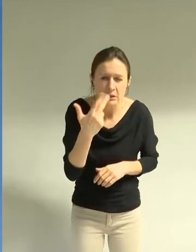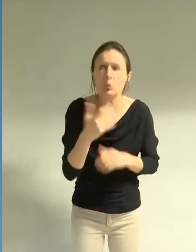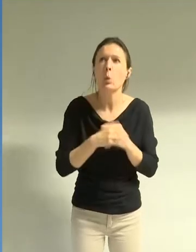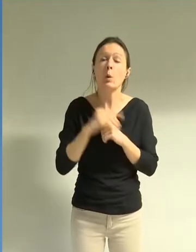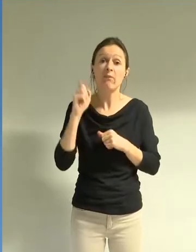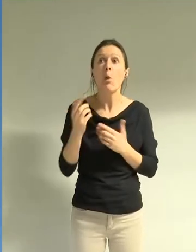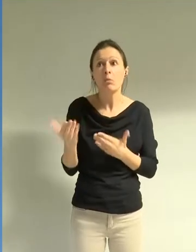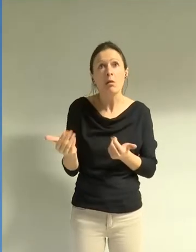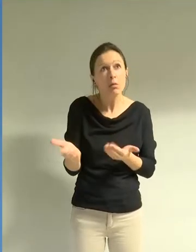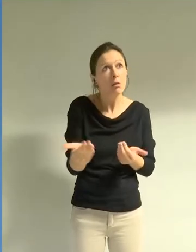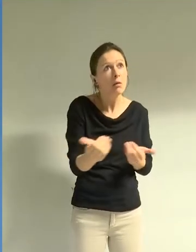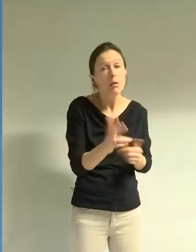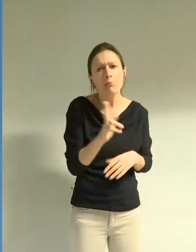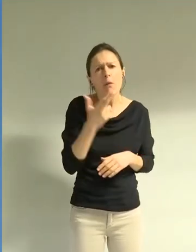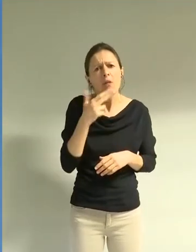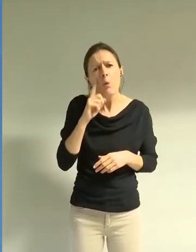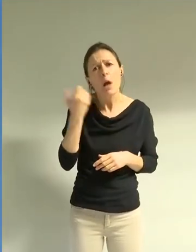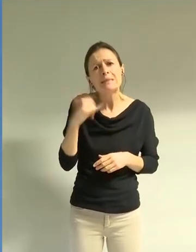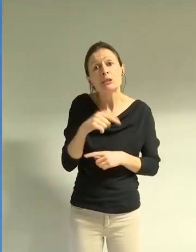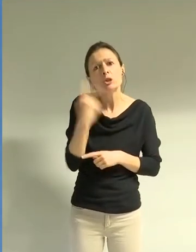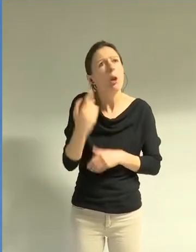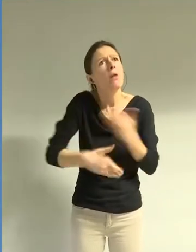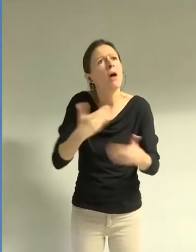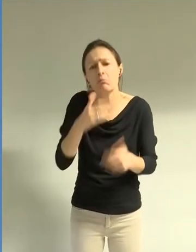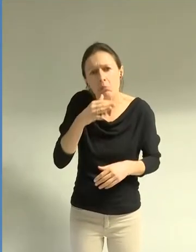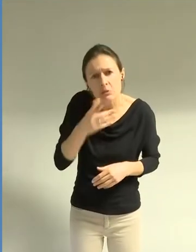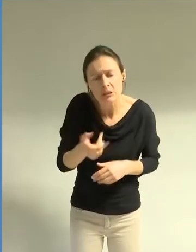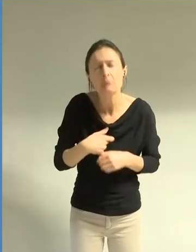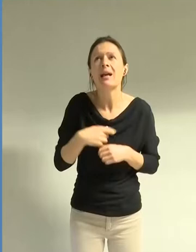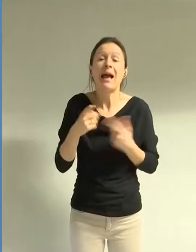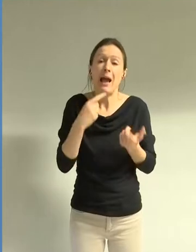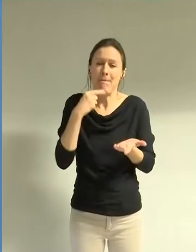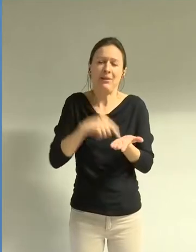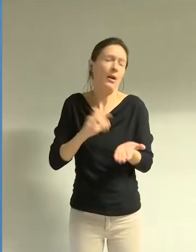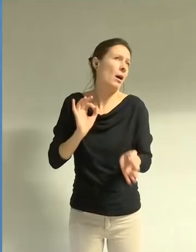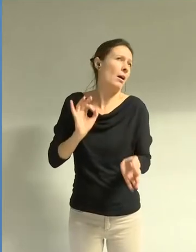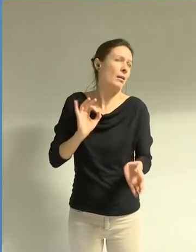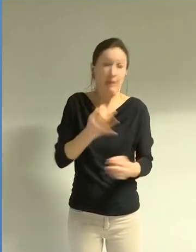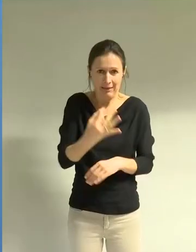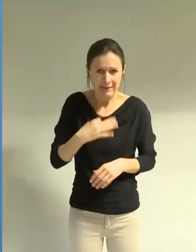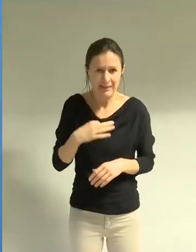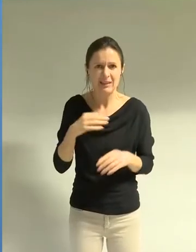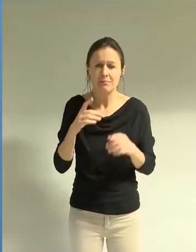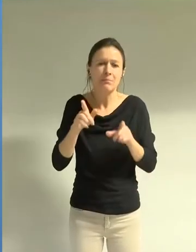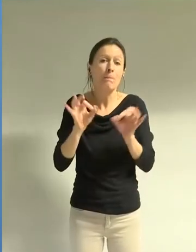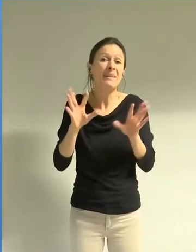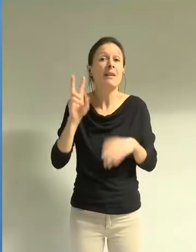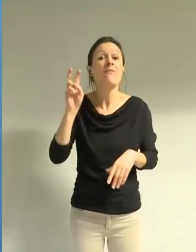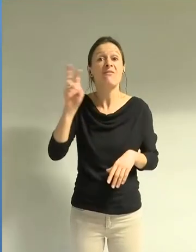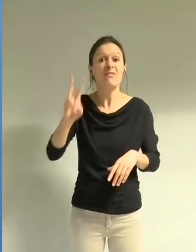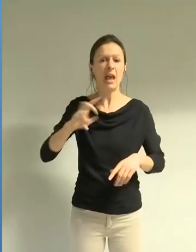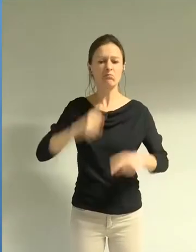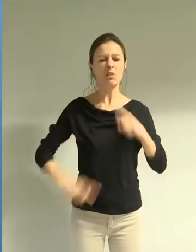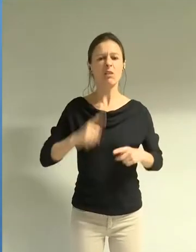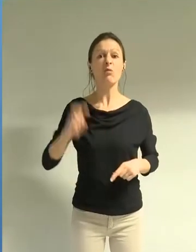le monde de façon parfaite sinon ce sera contre productif est bien évidemment celui que je préfère la dite la dictature verte qui fait frémir